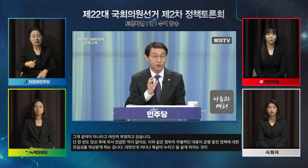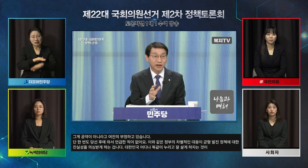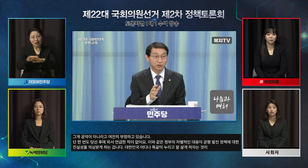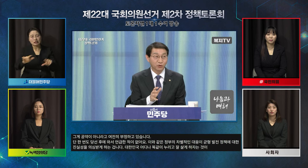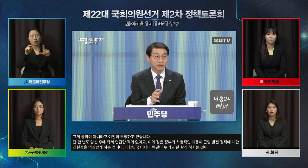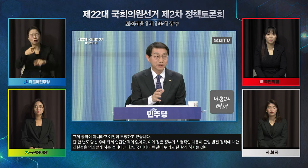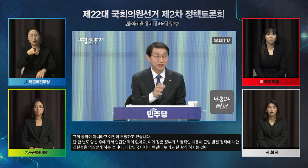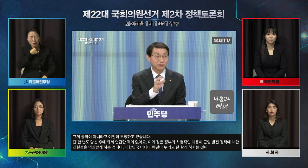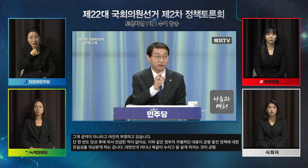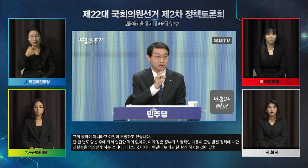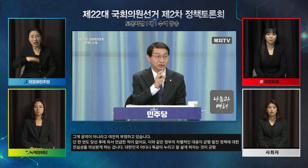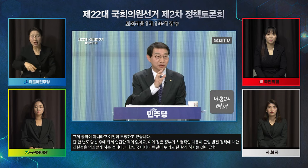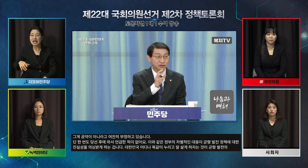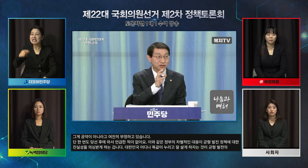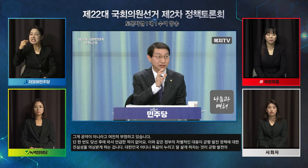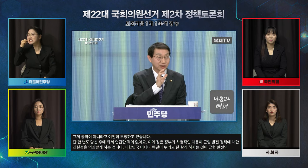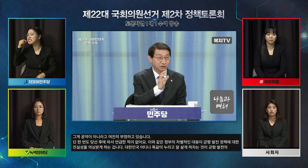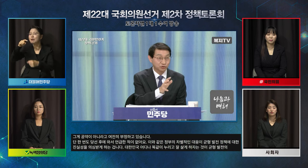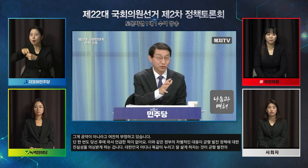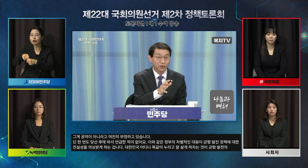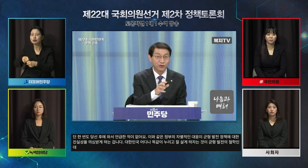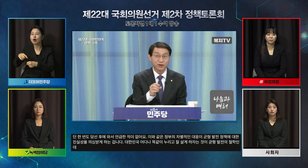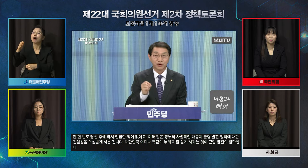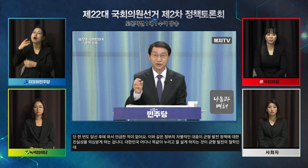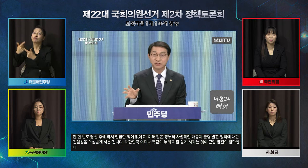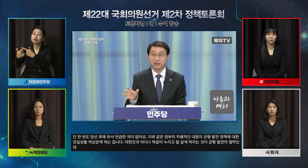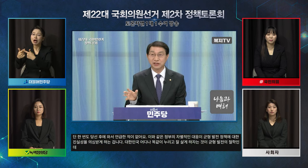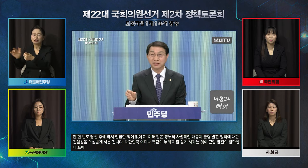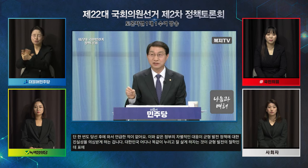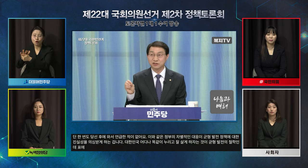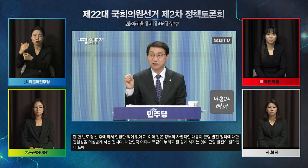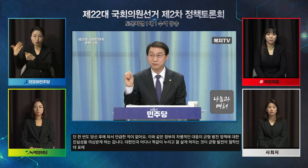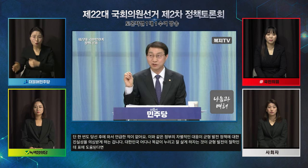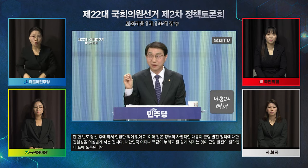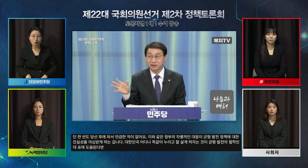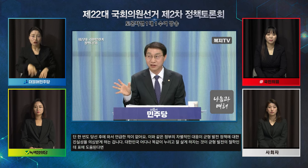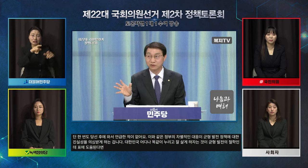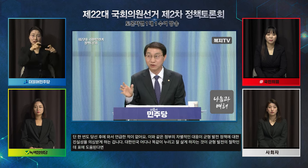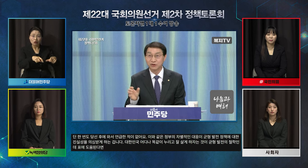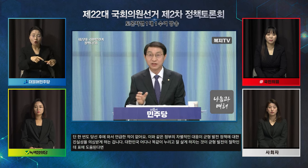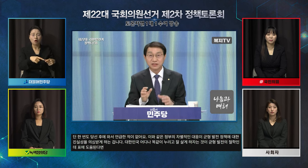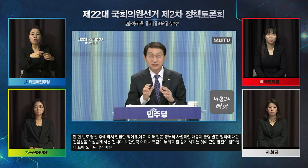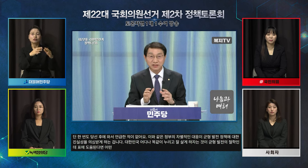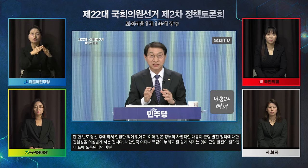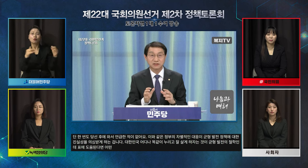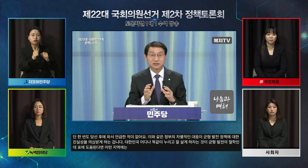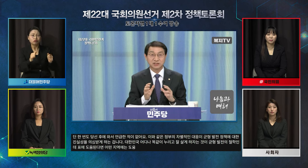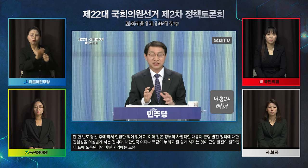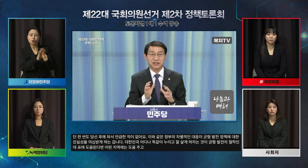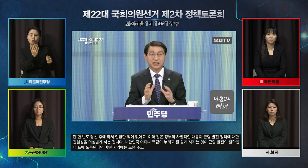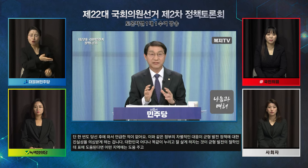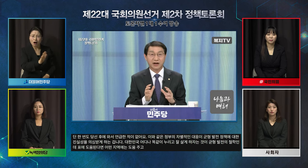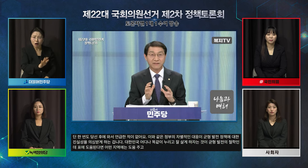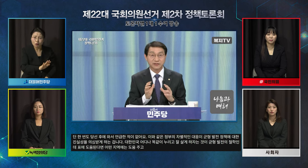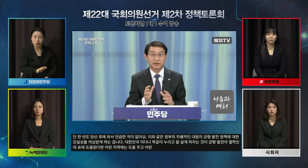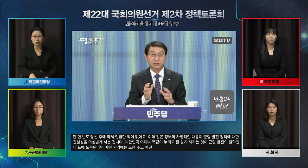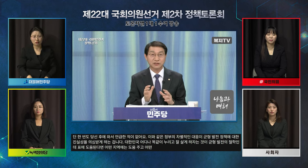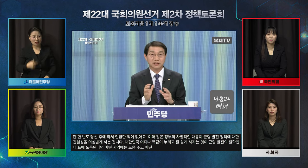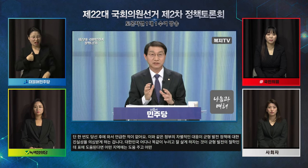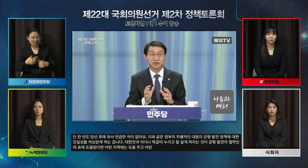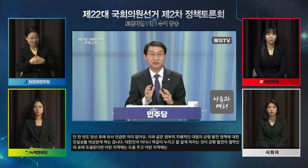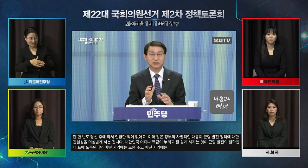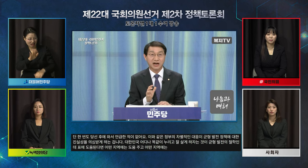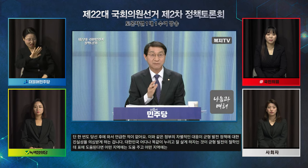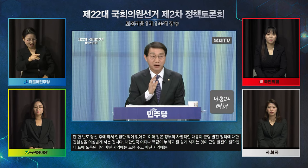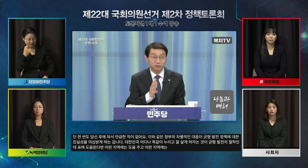그에 도움이 된다면 어느 지역에는 특정한 혜택을 주고 어느 지역에 가서는 선심성 발언하고 자신들을 지지하지 않는다고